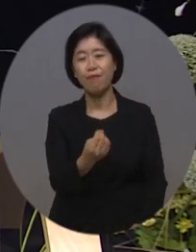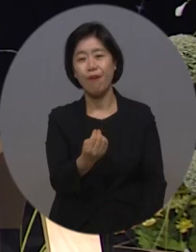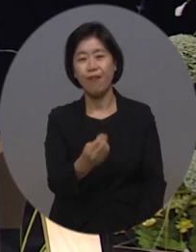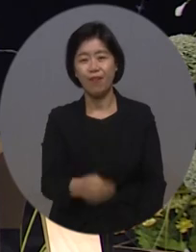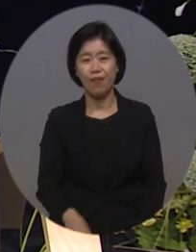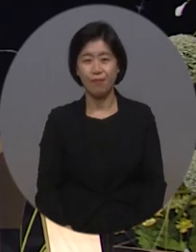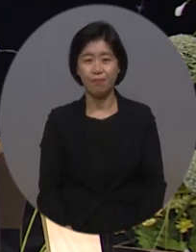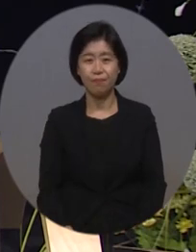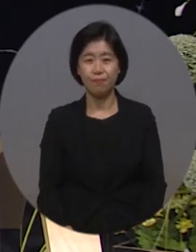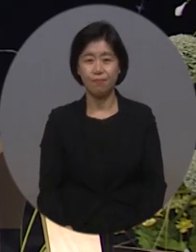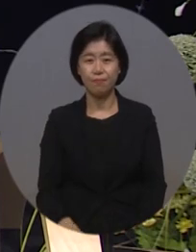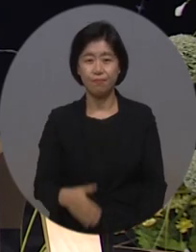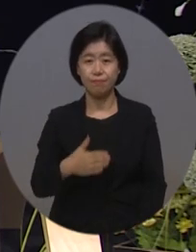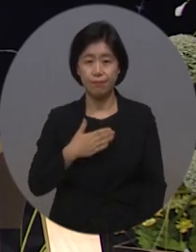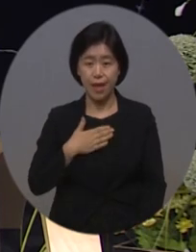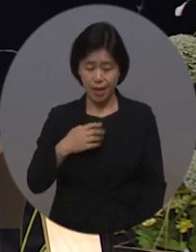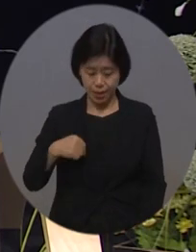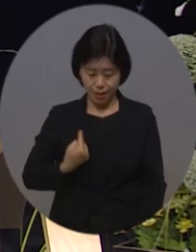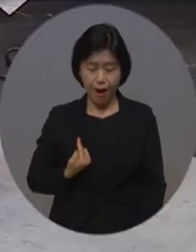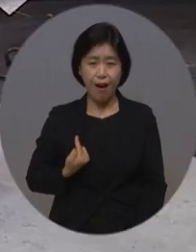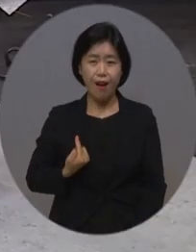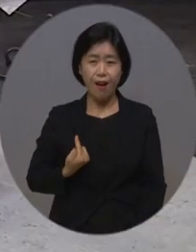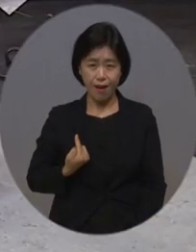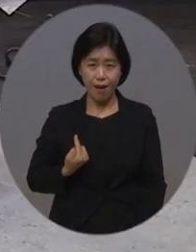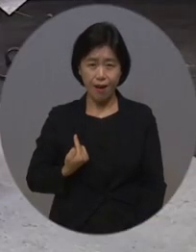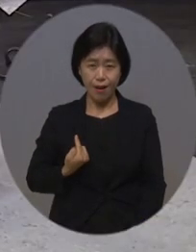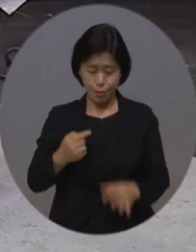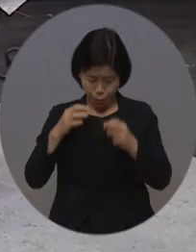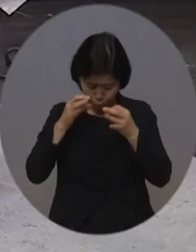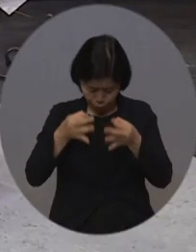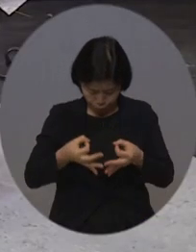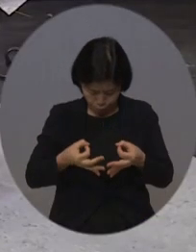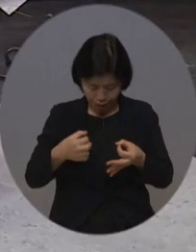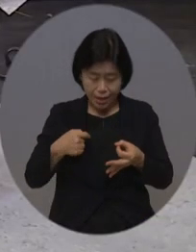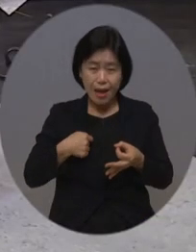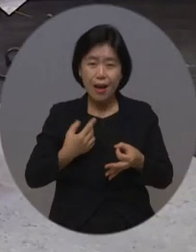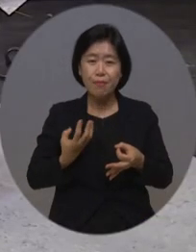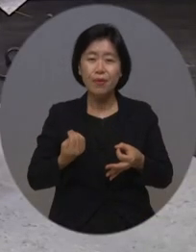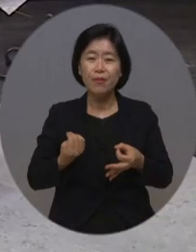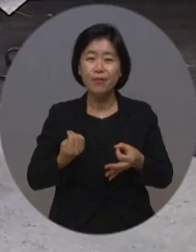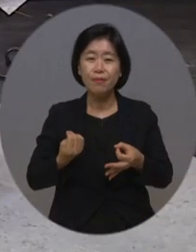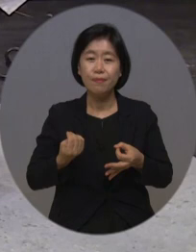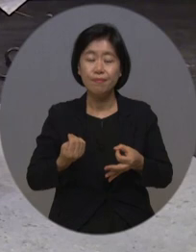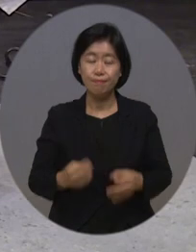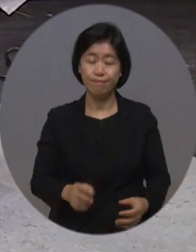혹시 나 자신 속에는 몇 명의 나가 있는지 만나보셨습니까?